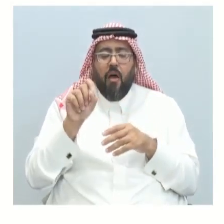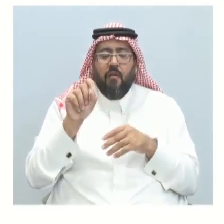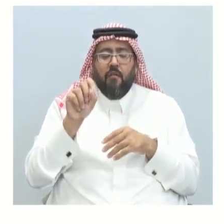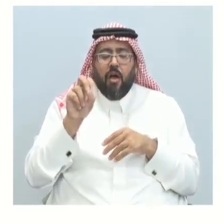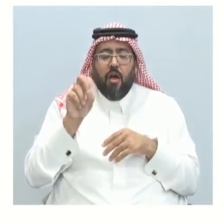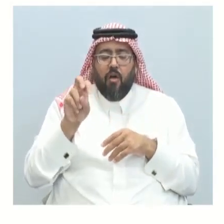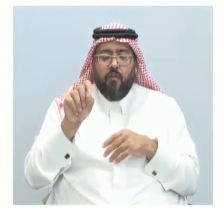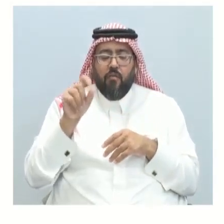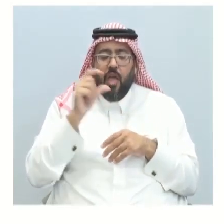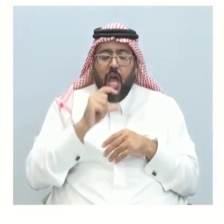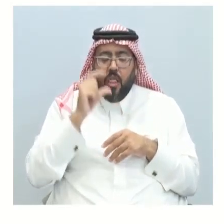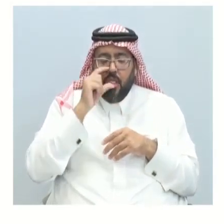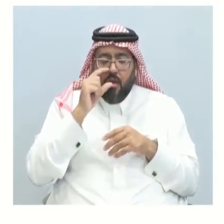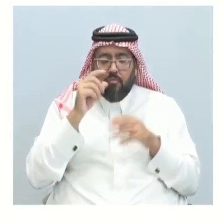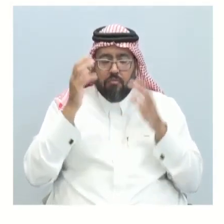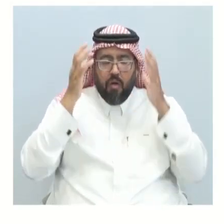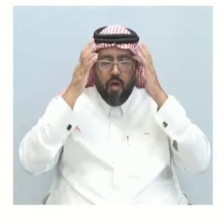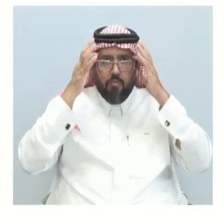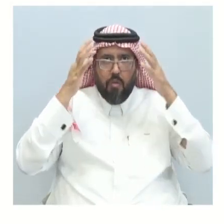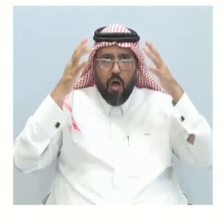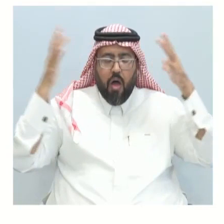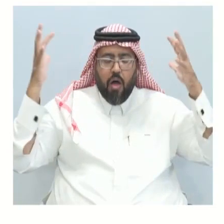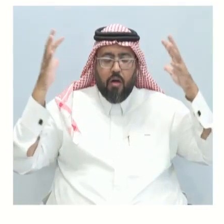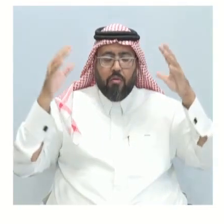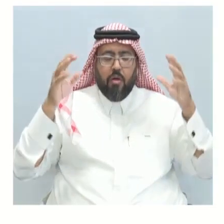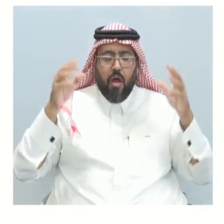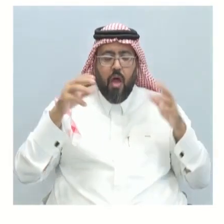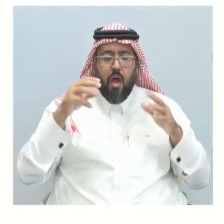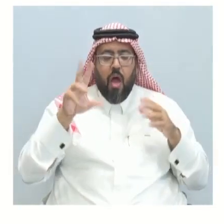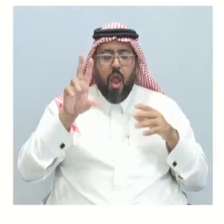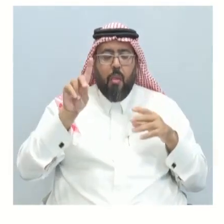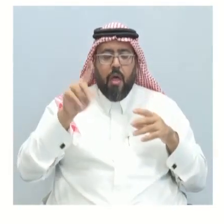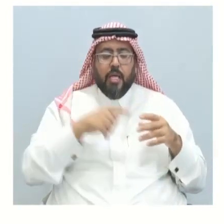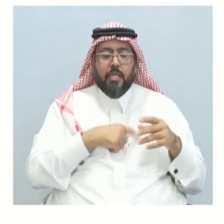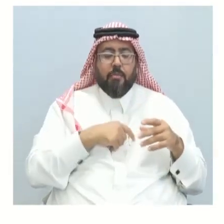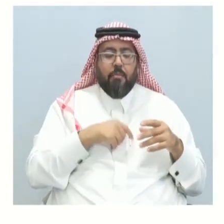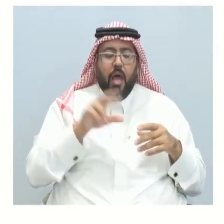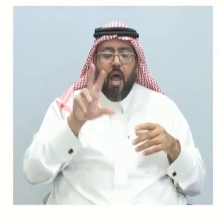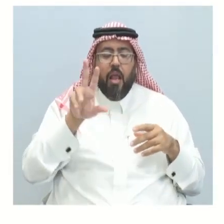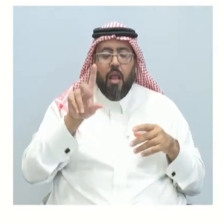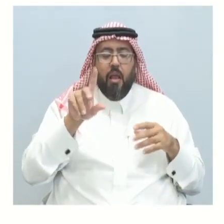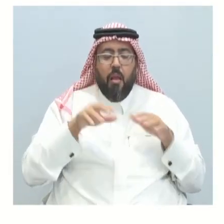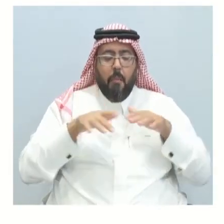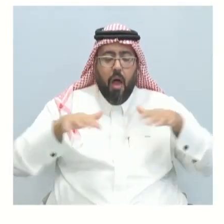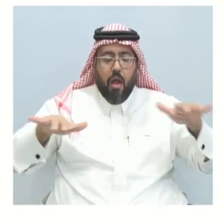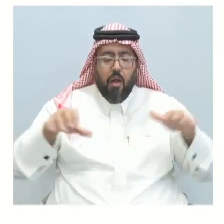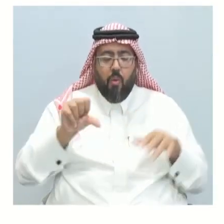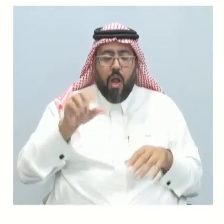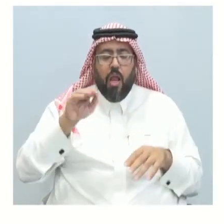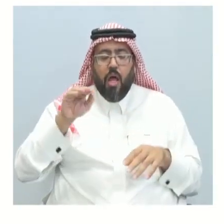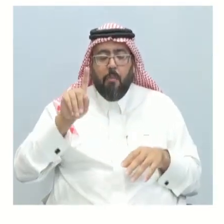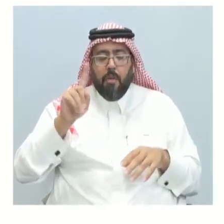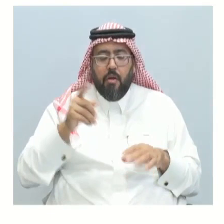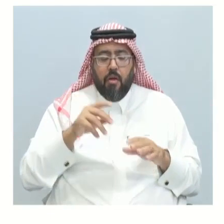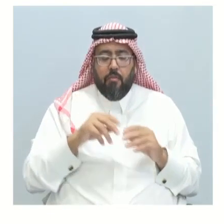البحر والحبر لسعه علمه لذلك سمي البحر سمي الحبر لسعه لسعه